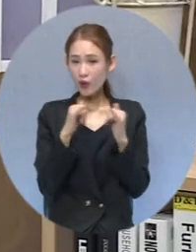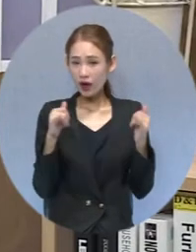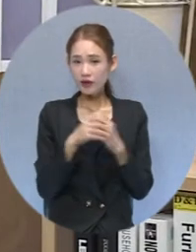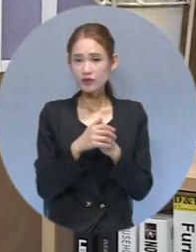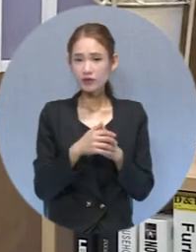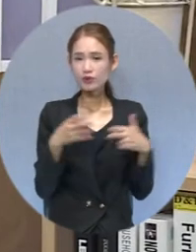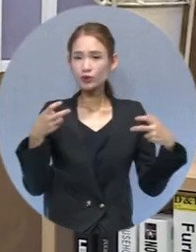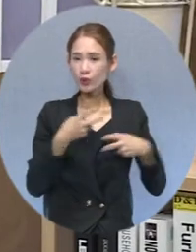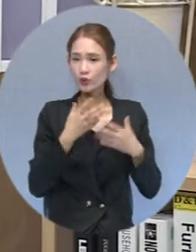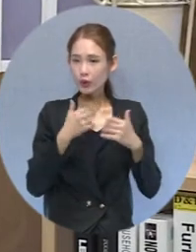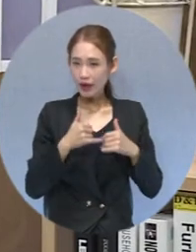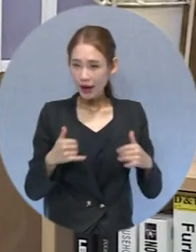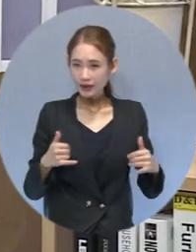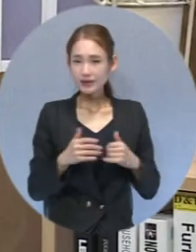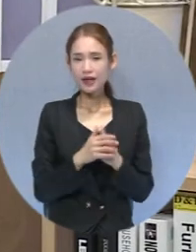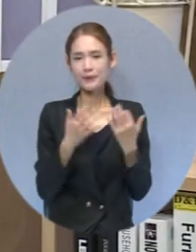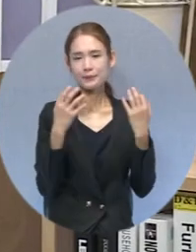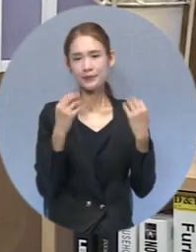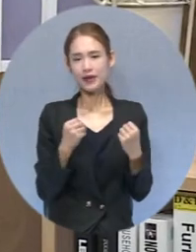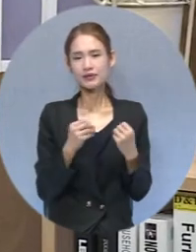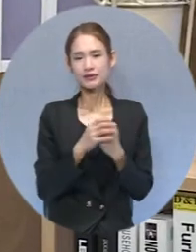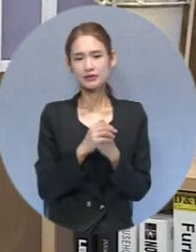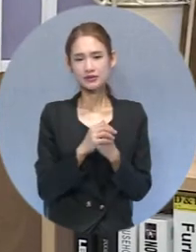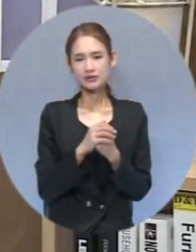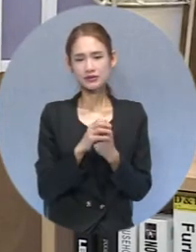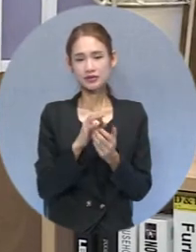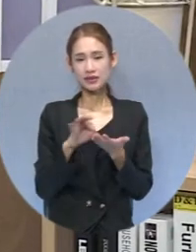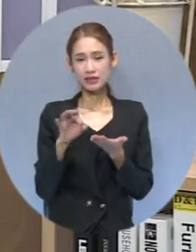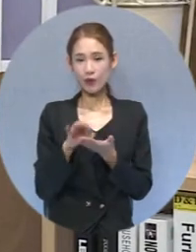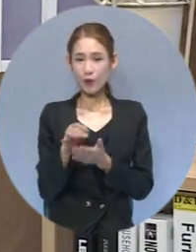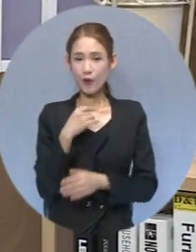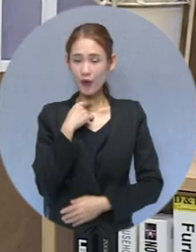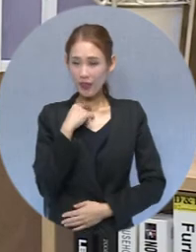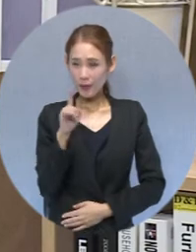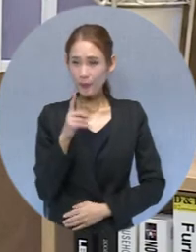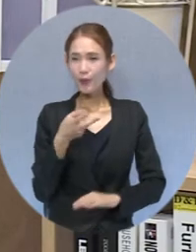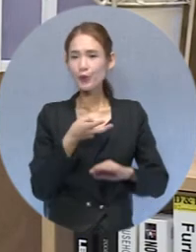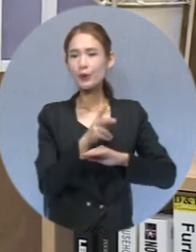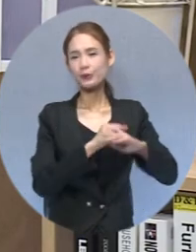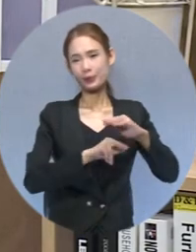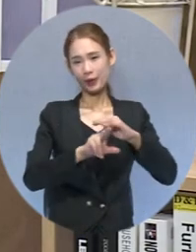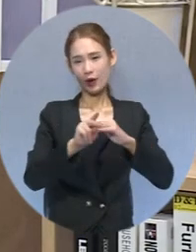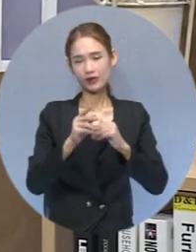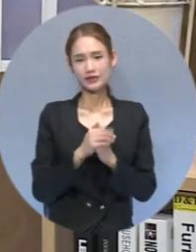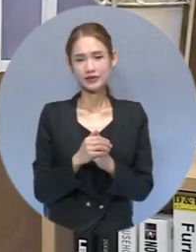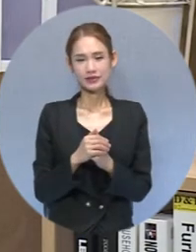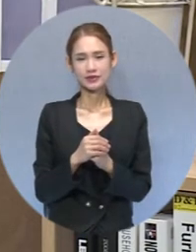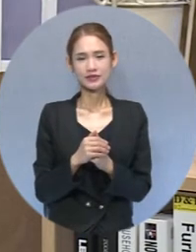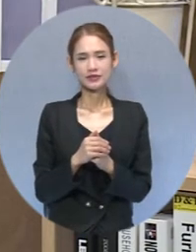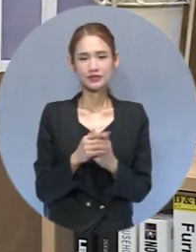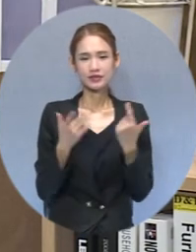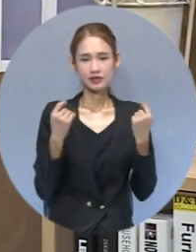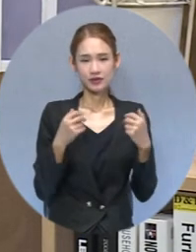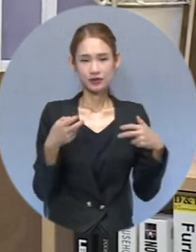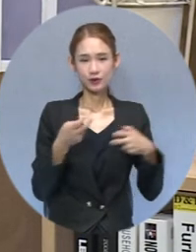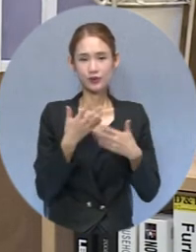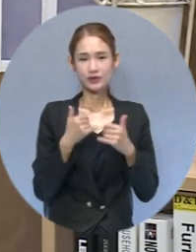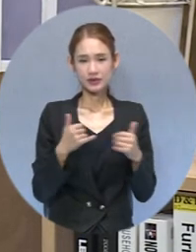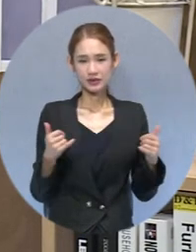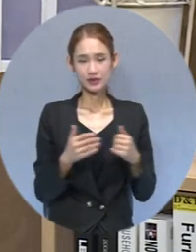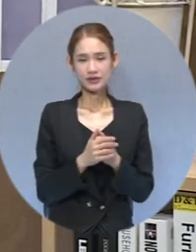노인과 같은 교통 약자분들도 많이 이용하시는 수단이, 교통수단이 바로 대중교통인데, 이런 이